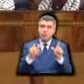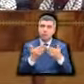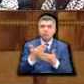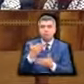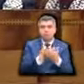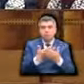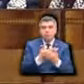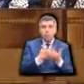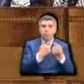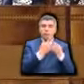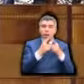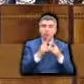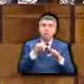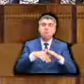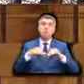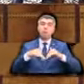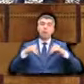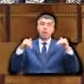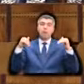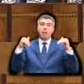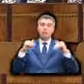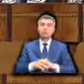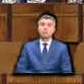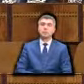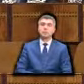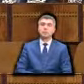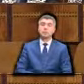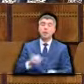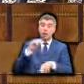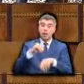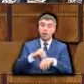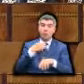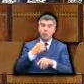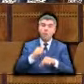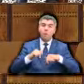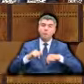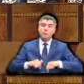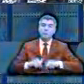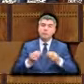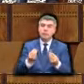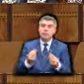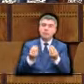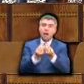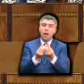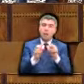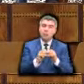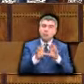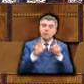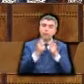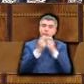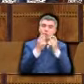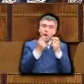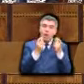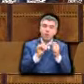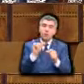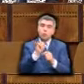نبقاو نقيموها على المستوى البرلماني، سياسة عمومية على مستوى القطاعات الوزارية، على مستوى القطاعات الاقتصادية، باش نعرفوا